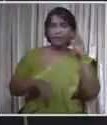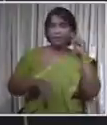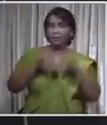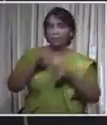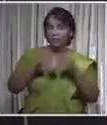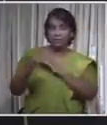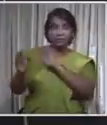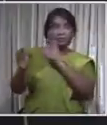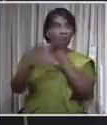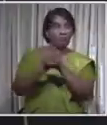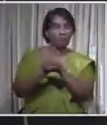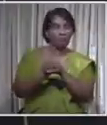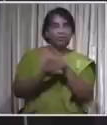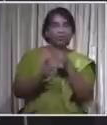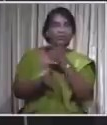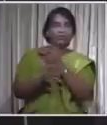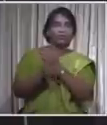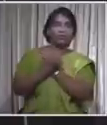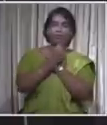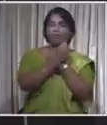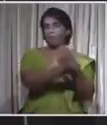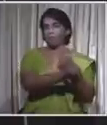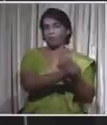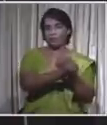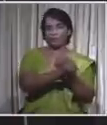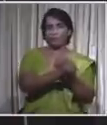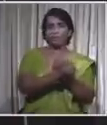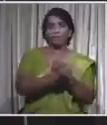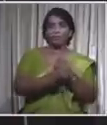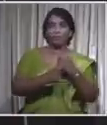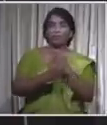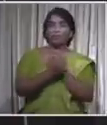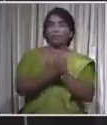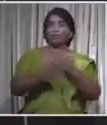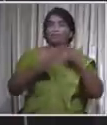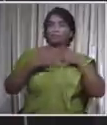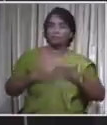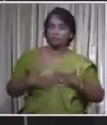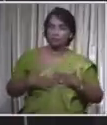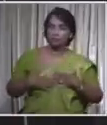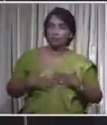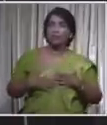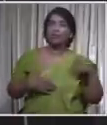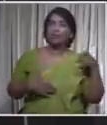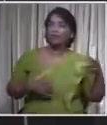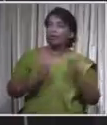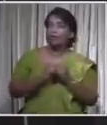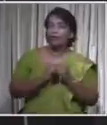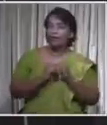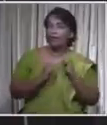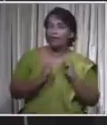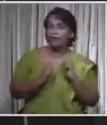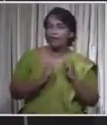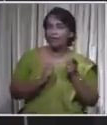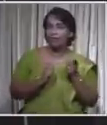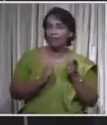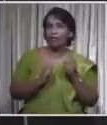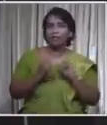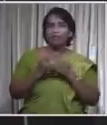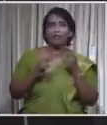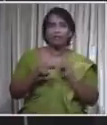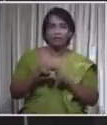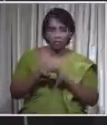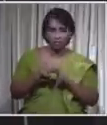ඉල්ලුවයි කියලා මේ මිනිස්සුව දැම්ම හිරේ හිලා ජම්පර් එක හැන්දෙව්වා ඒකෙන් මොකද වුනේ සරත් ෆොන්සේකා